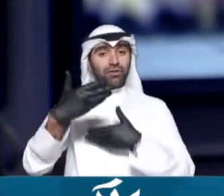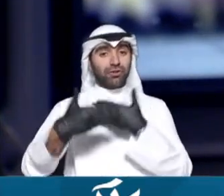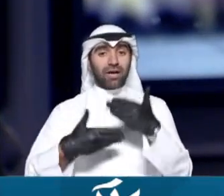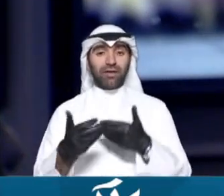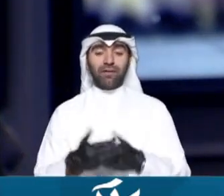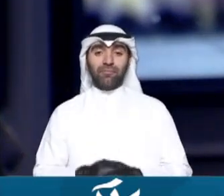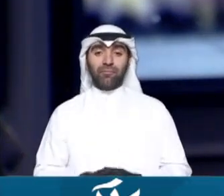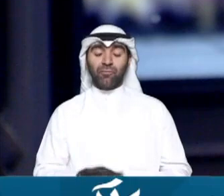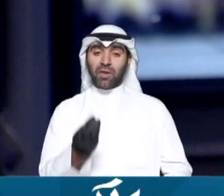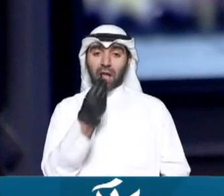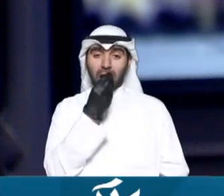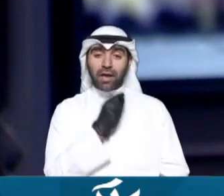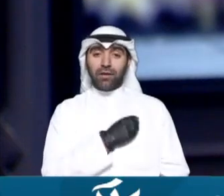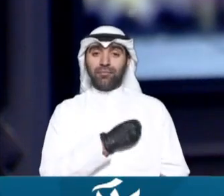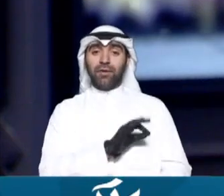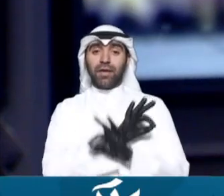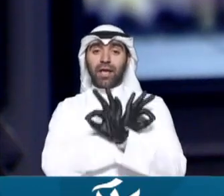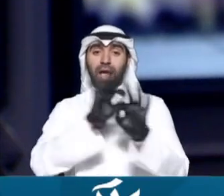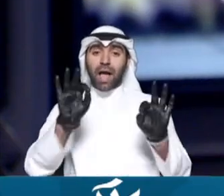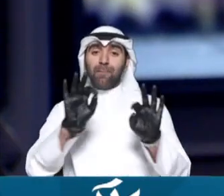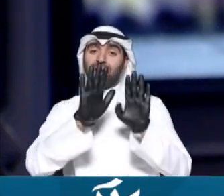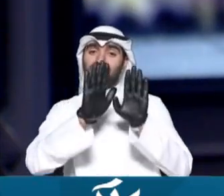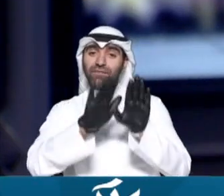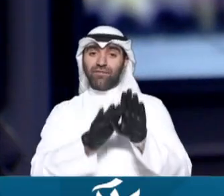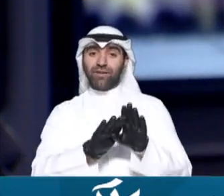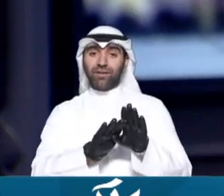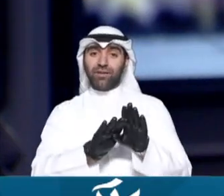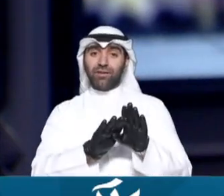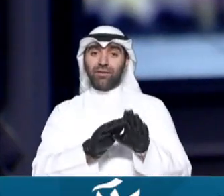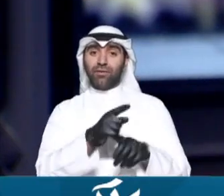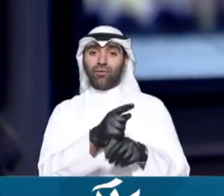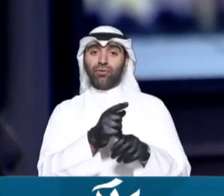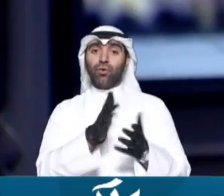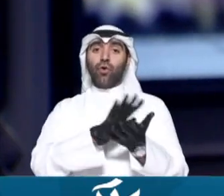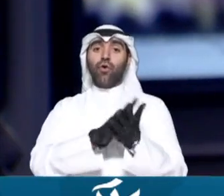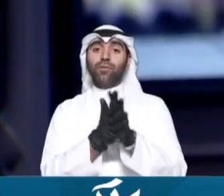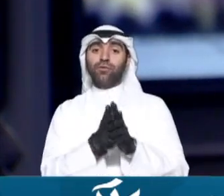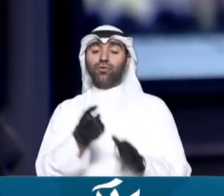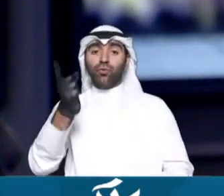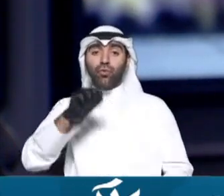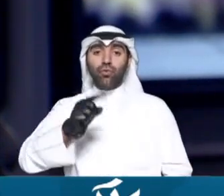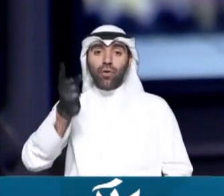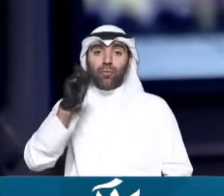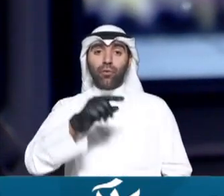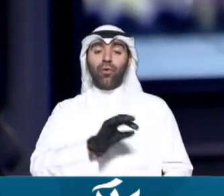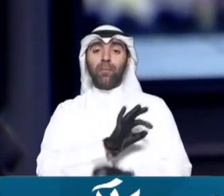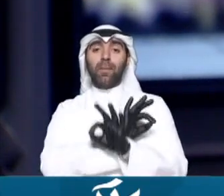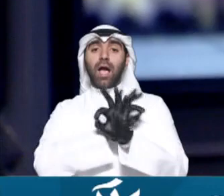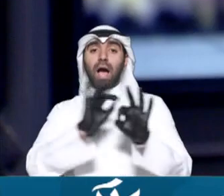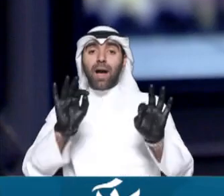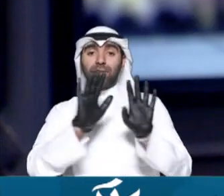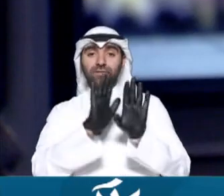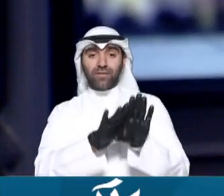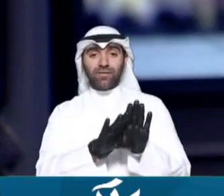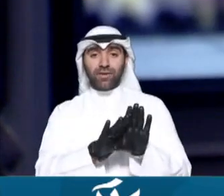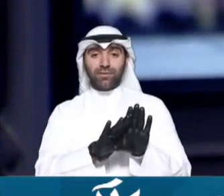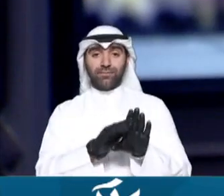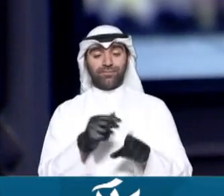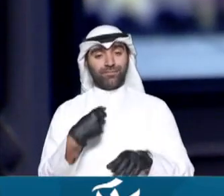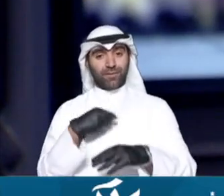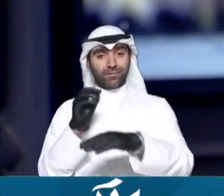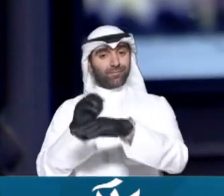الحقيقة، الزم بيتك، اقعد مع أهلك. نعم. تحمل شغب